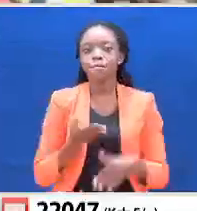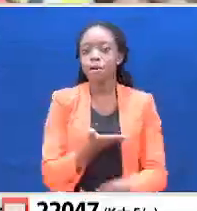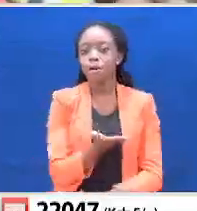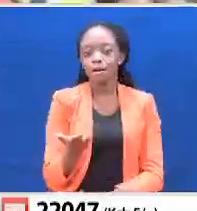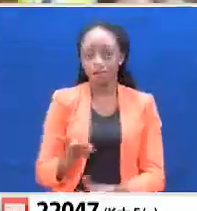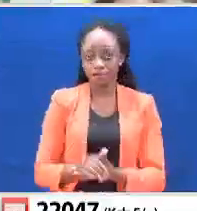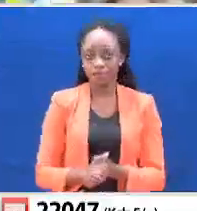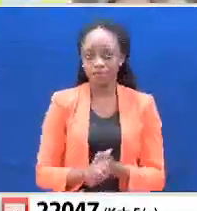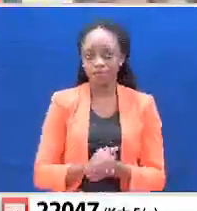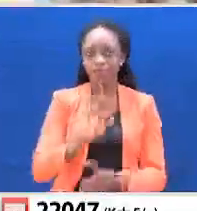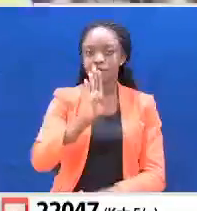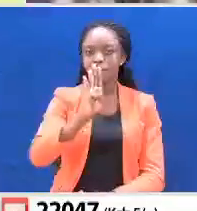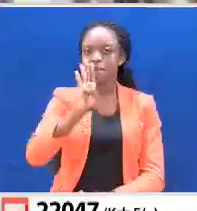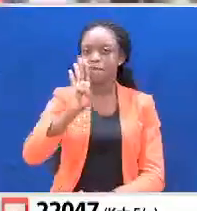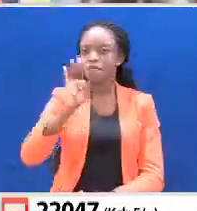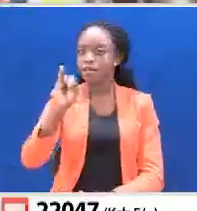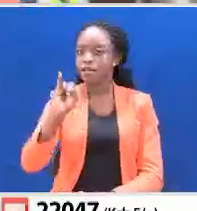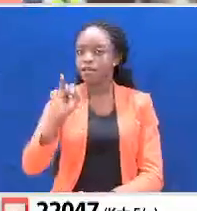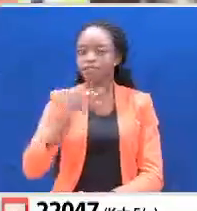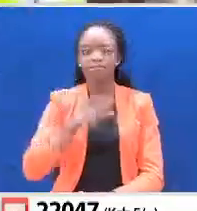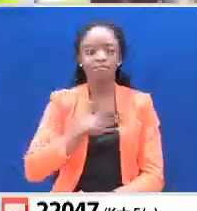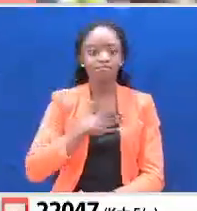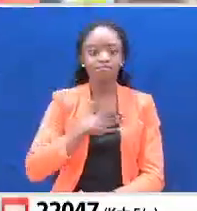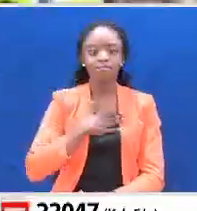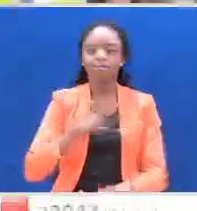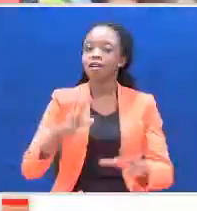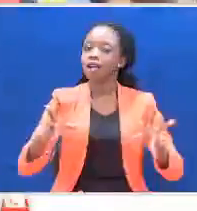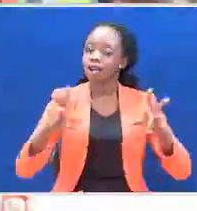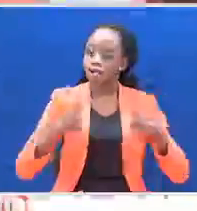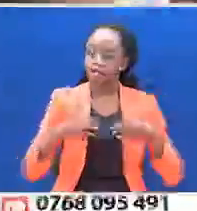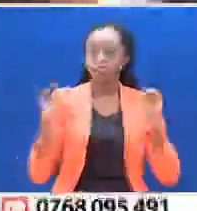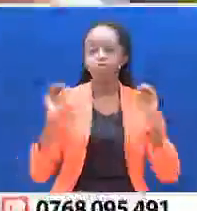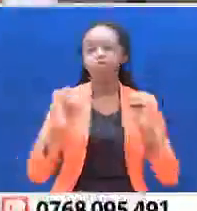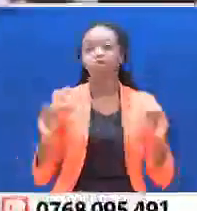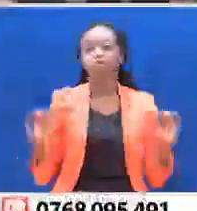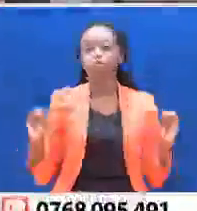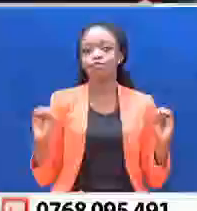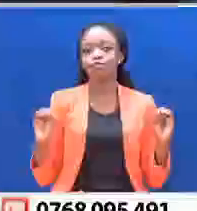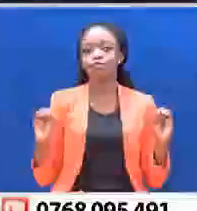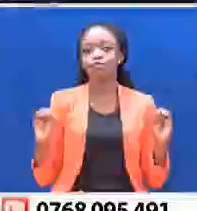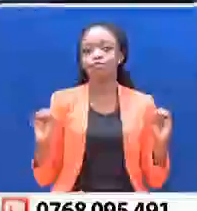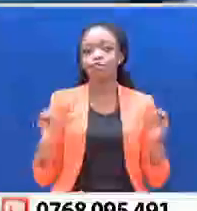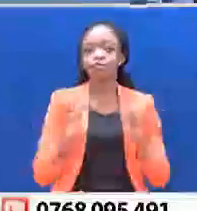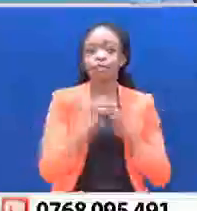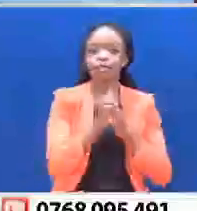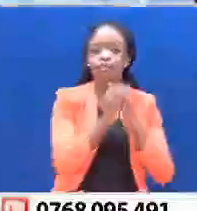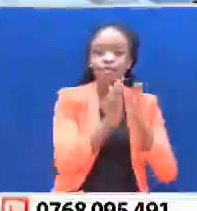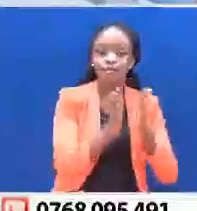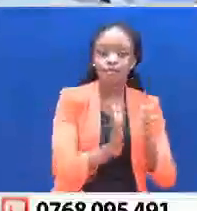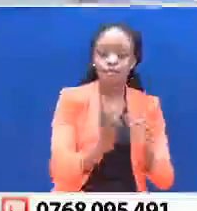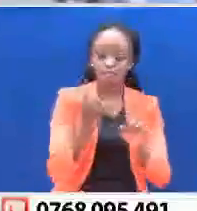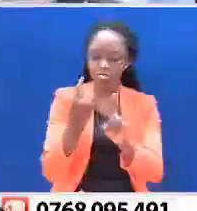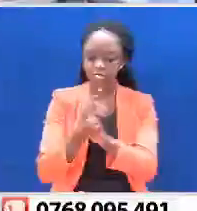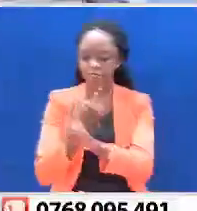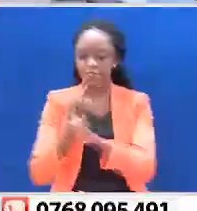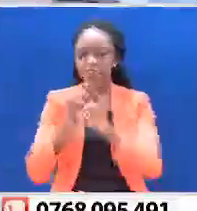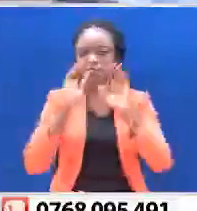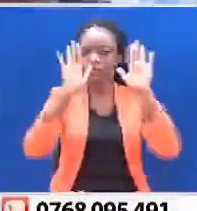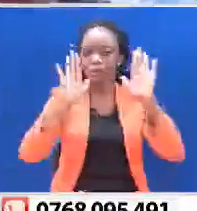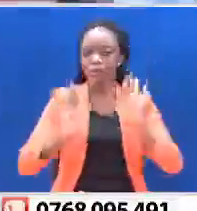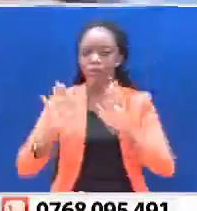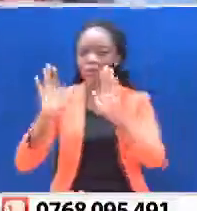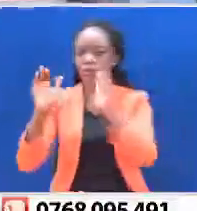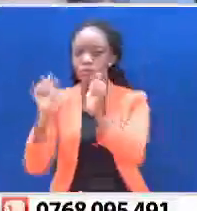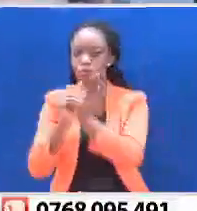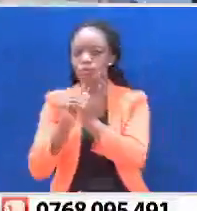Na BBI hapa na tumekataa kabi. Viongozi mbalimbali waliokuwa wameandamana na Ruto